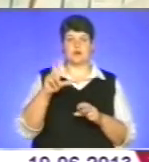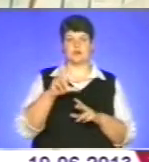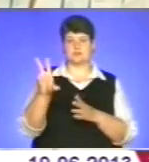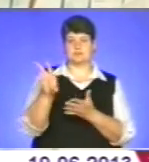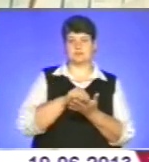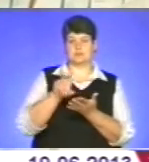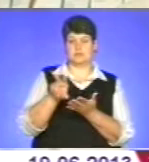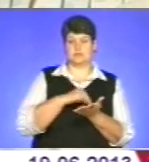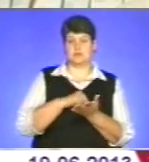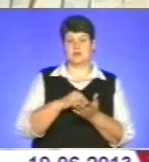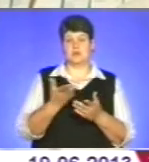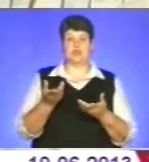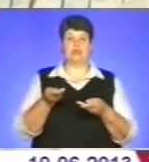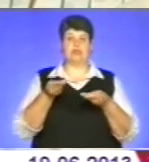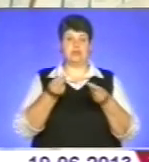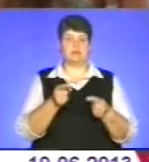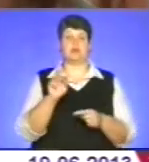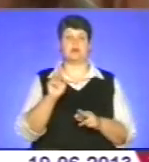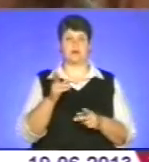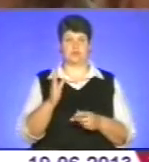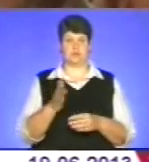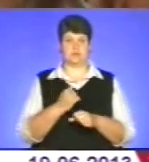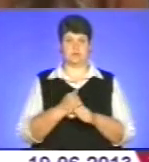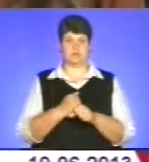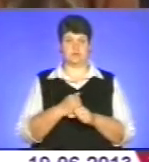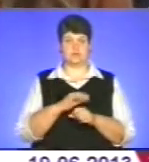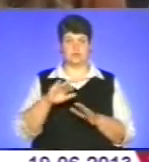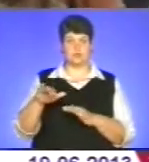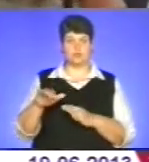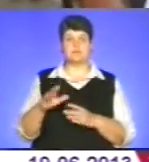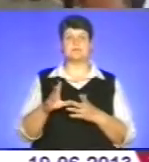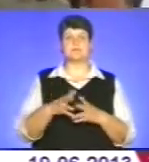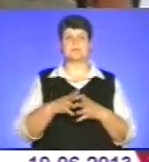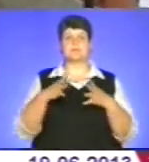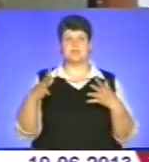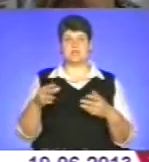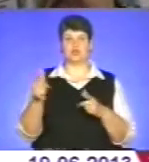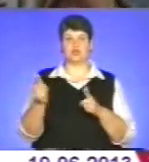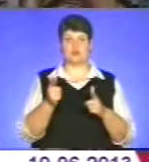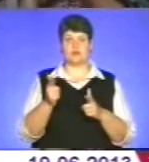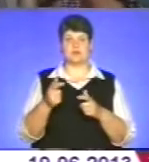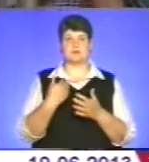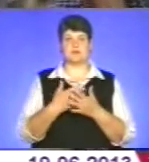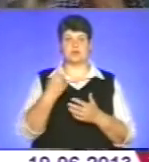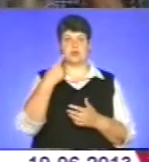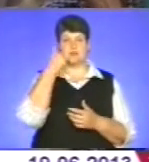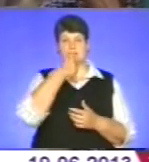то, де він буде і ким він буде. Здебільшого учасники тестування готувалися до цього дня близько року, адже від